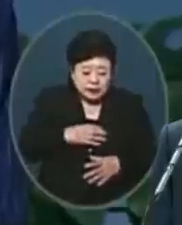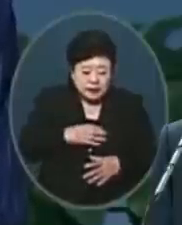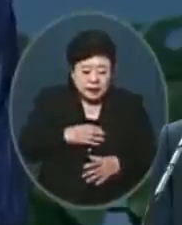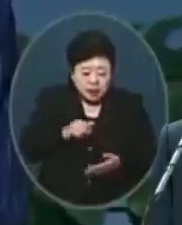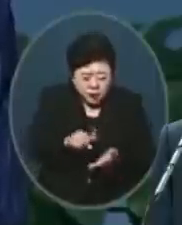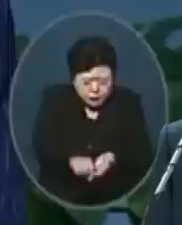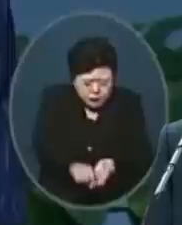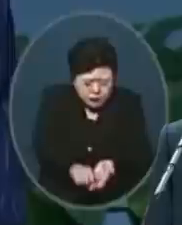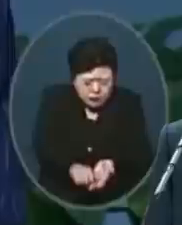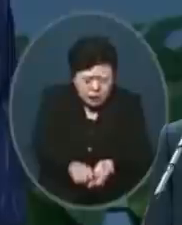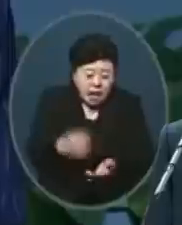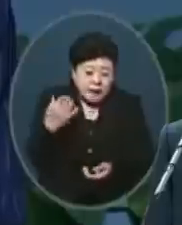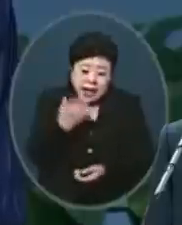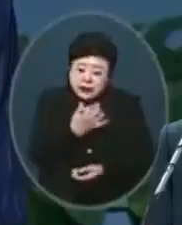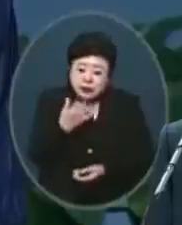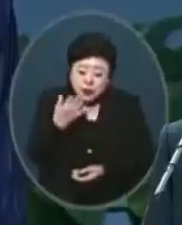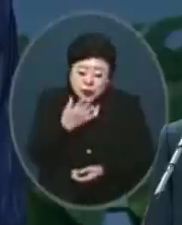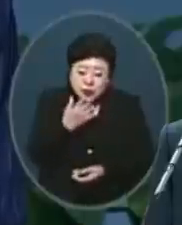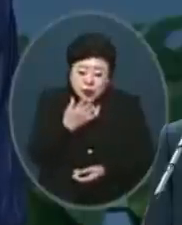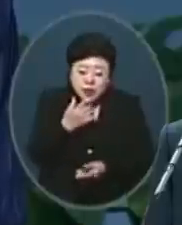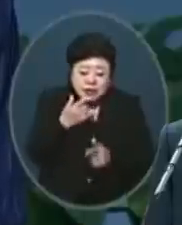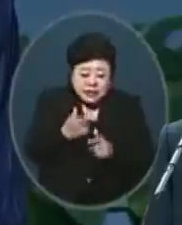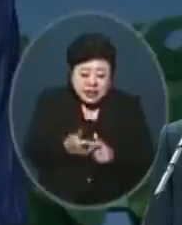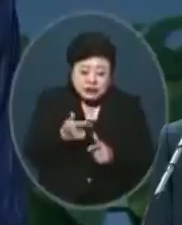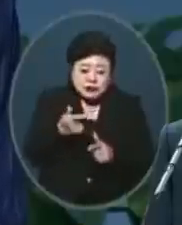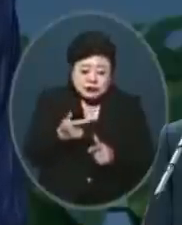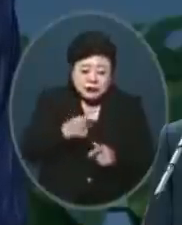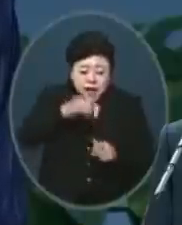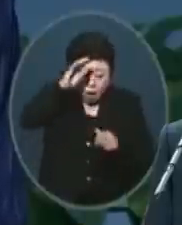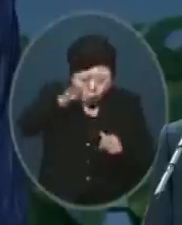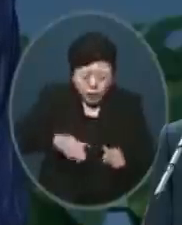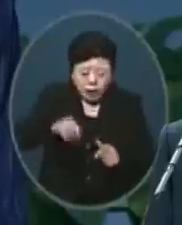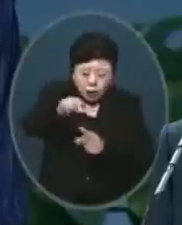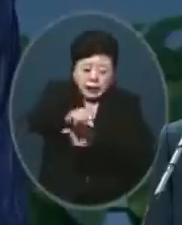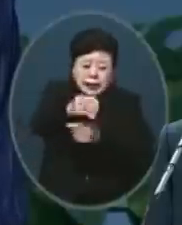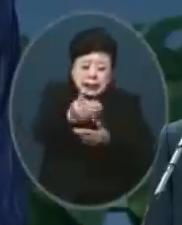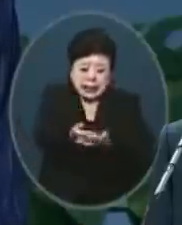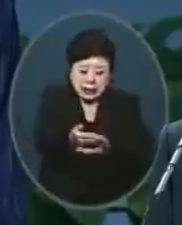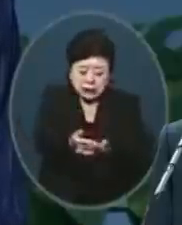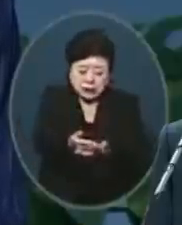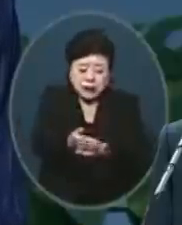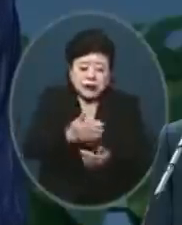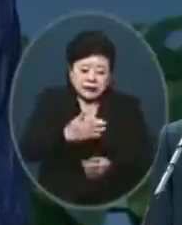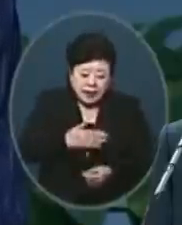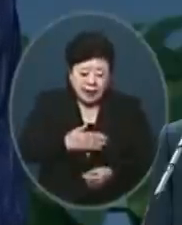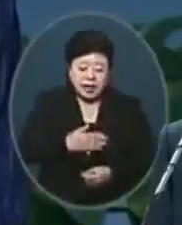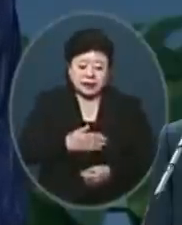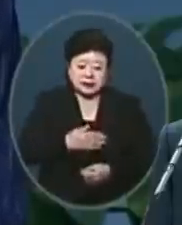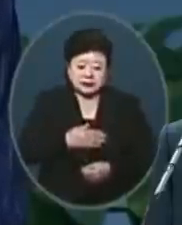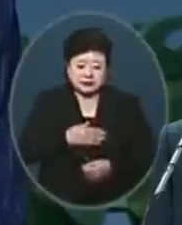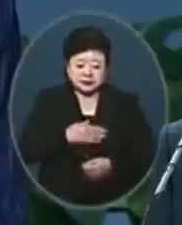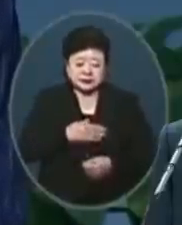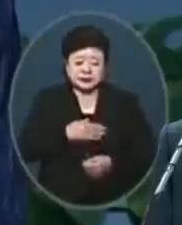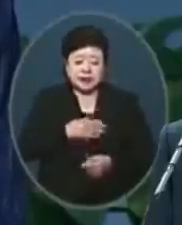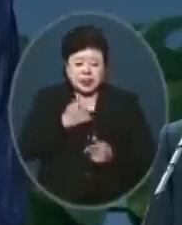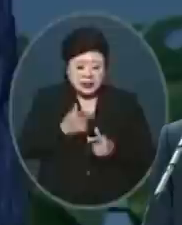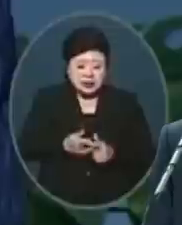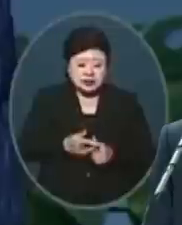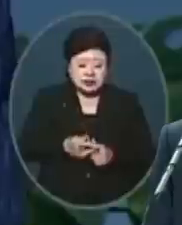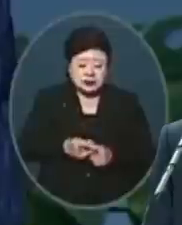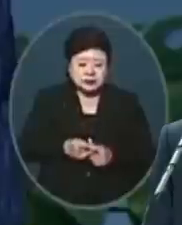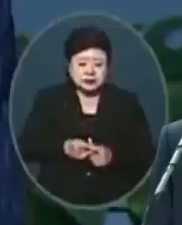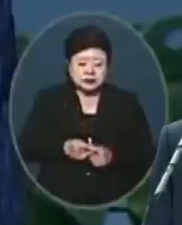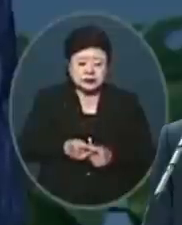엎드려 있는데 베드로는 예수님이면 나를 오라고 하셔서 내가 예수님께